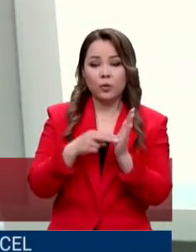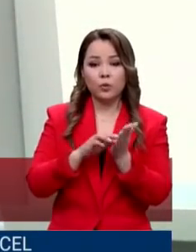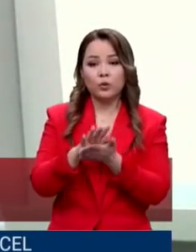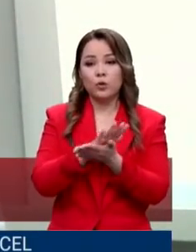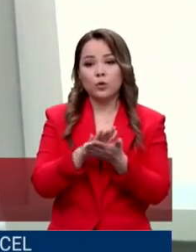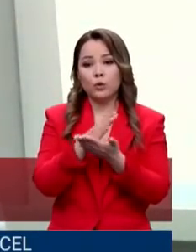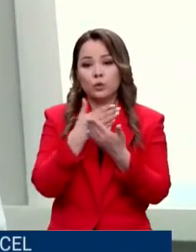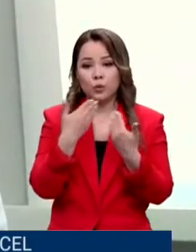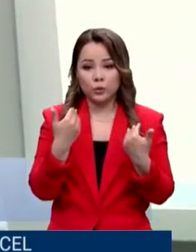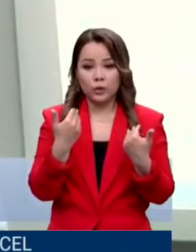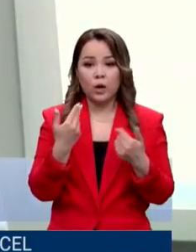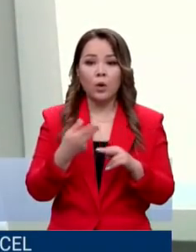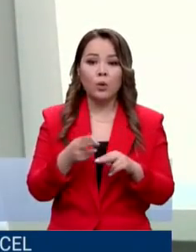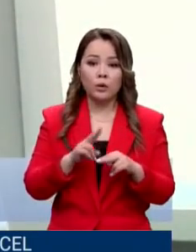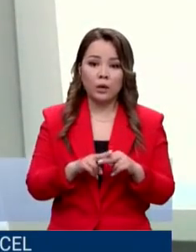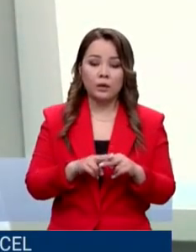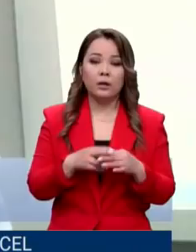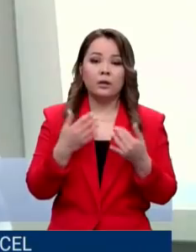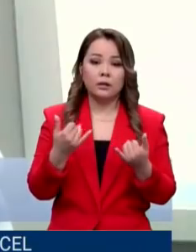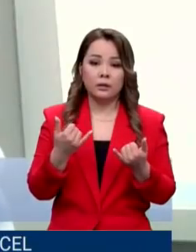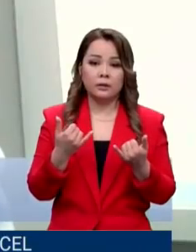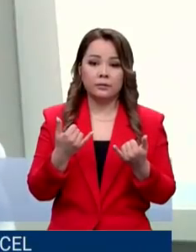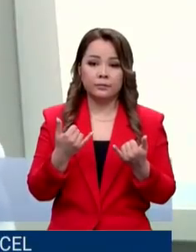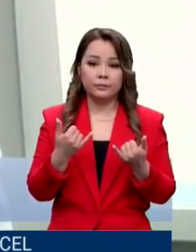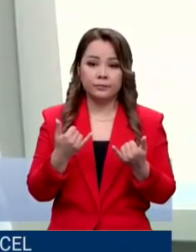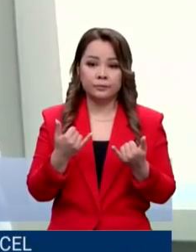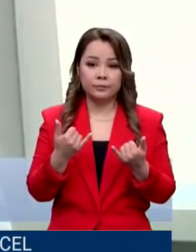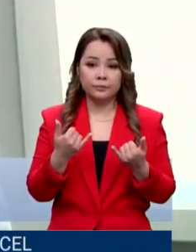жоқ. Олар қазіргі,